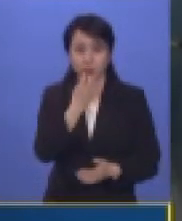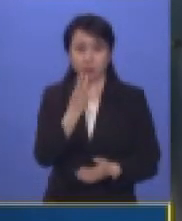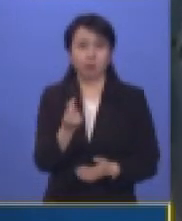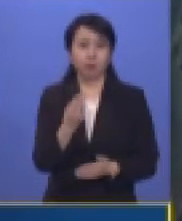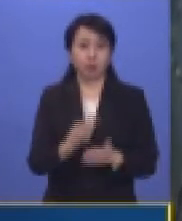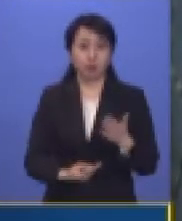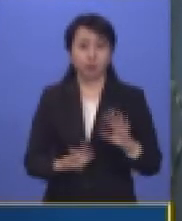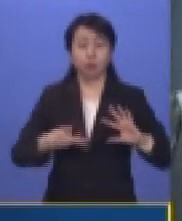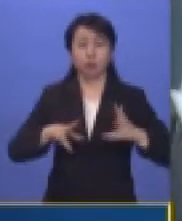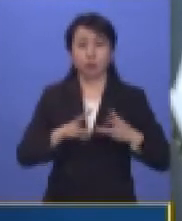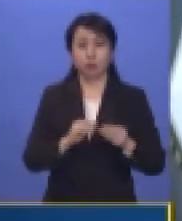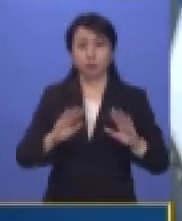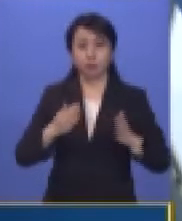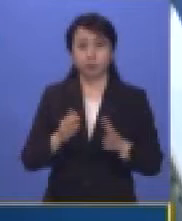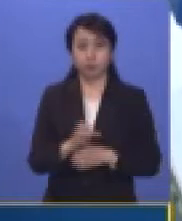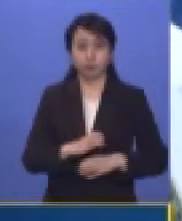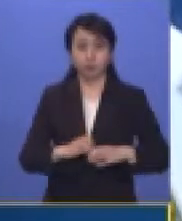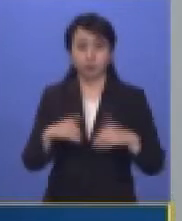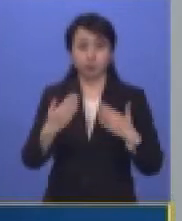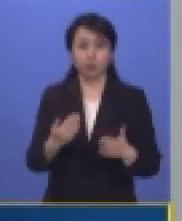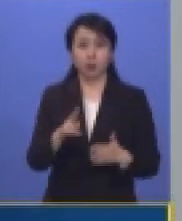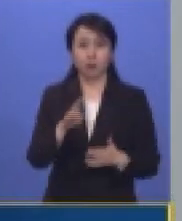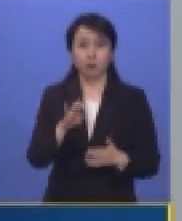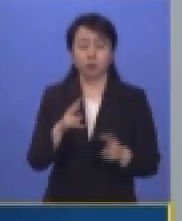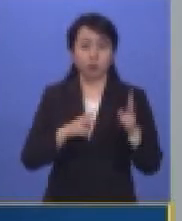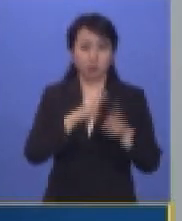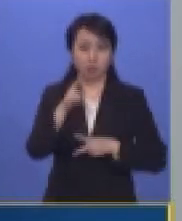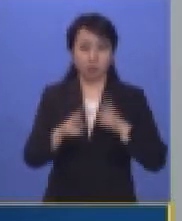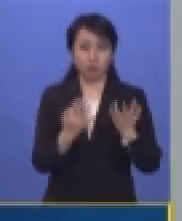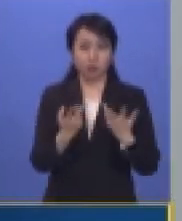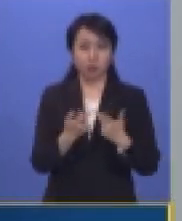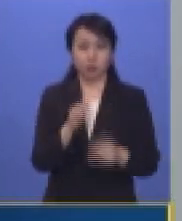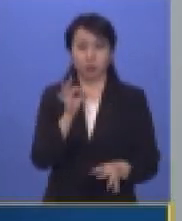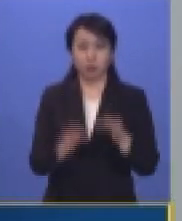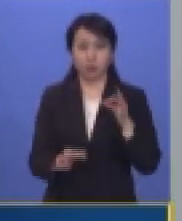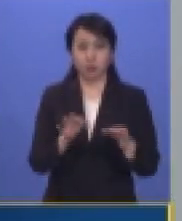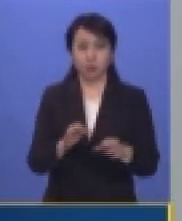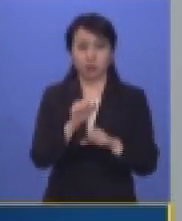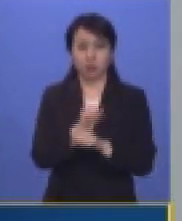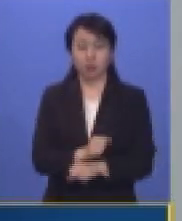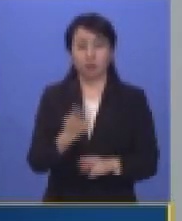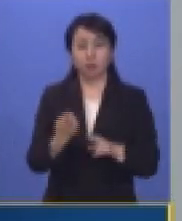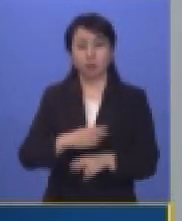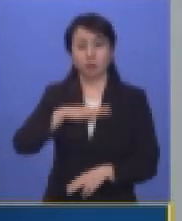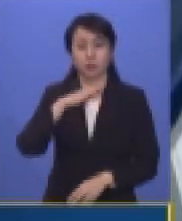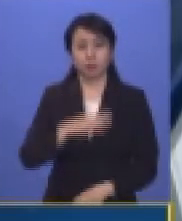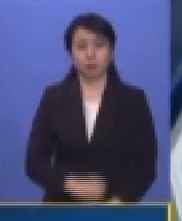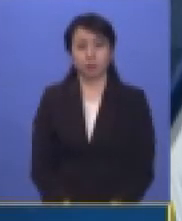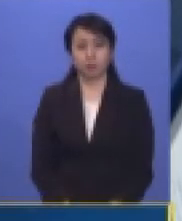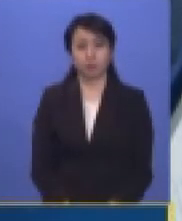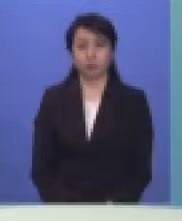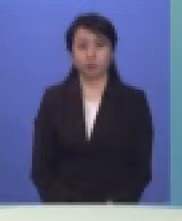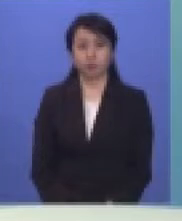оплачивать тепловые потери. В результате обеими сторонами поданы апелляционные жалобы. На решение суда оставили без